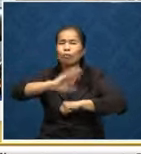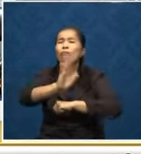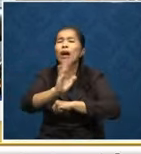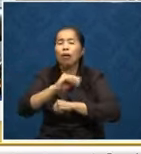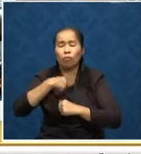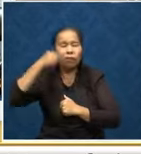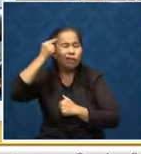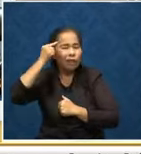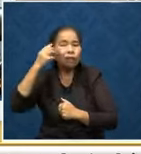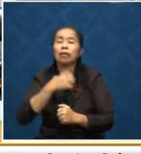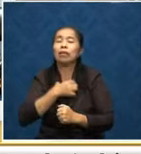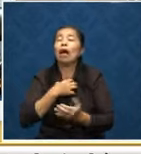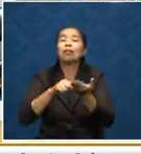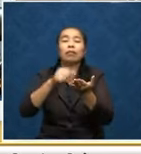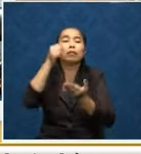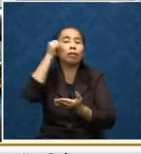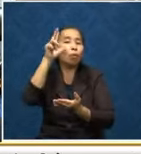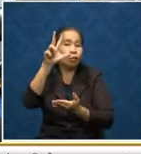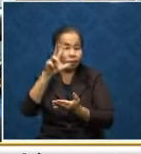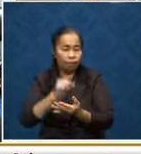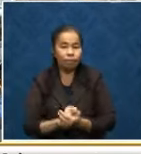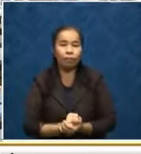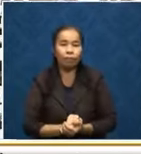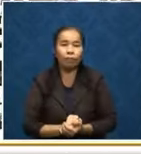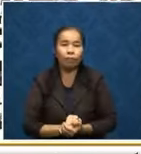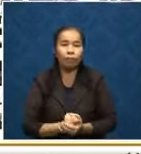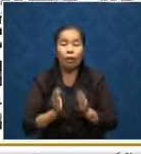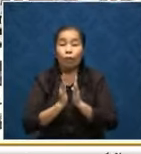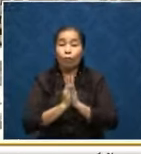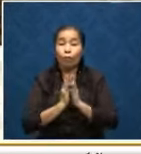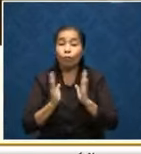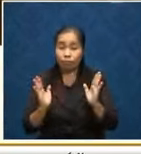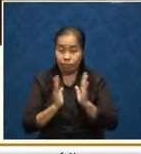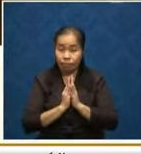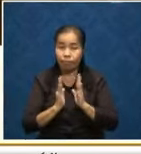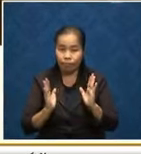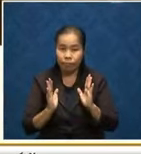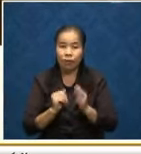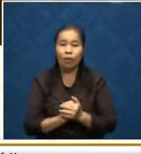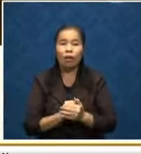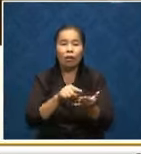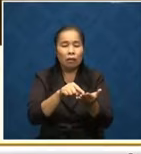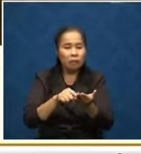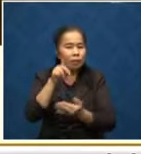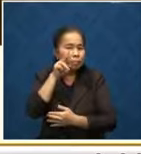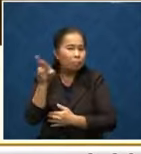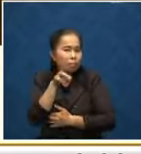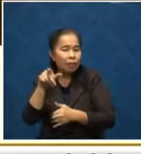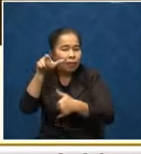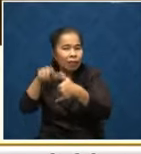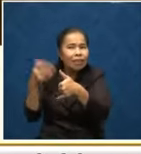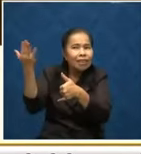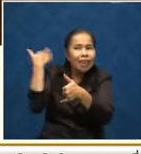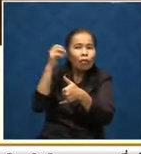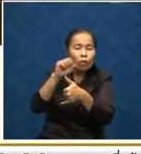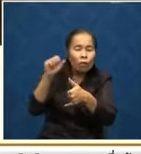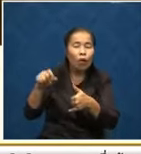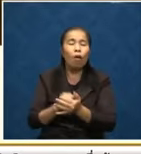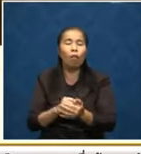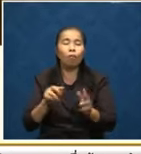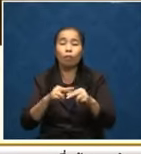พท่านเพื่อนสมาชิกทุกท่านครับขอบคุณครับ ครับขอบคุณคุณทัศน์พงษ์มากครับก็เสนอคล้ายๆกับคุณสุธรรมก็เป็นการประชุ